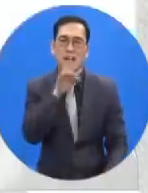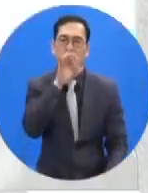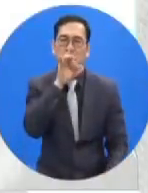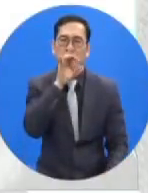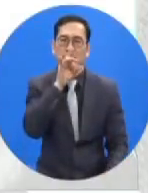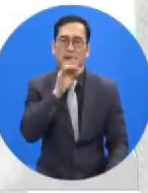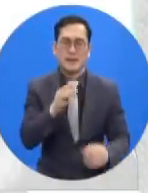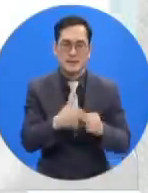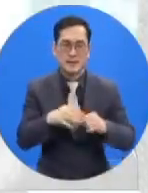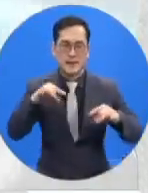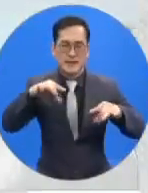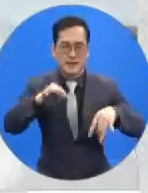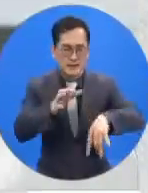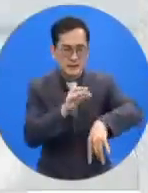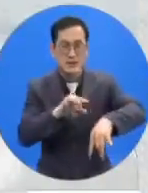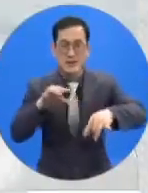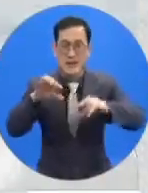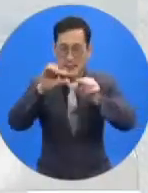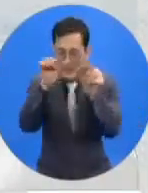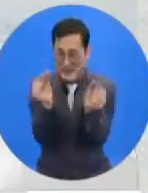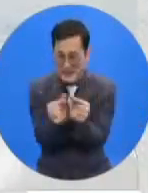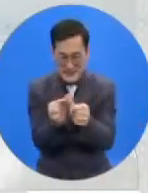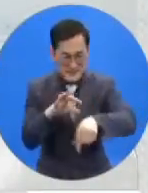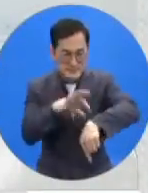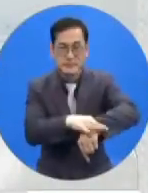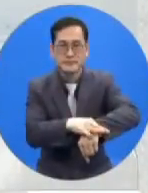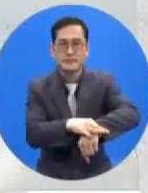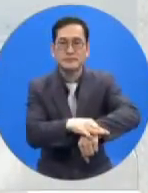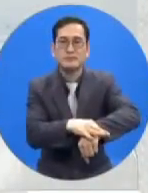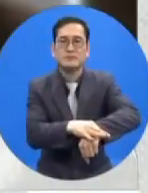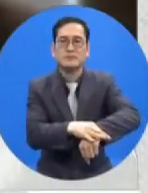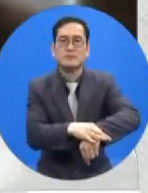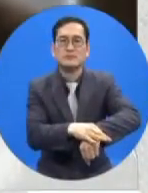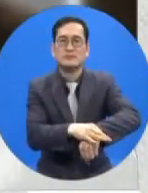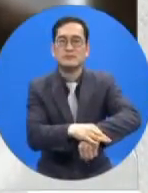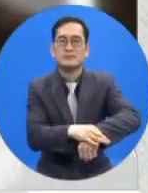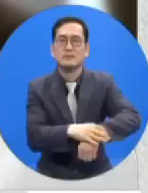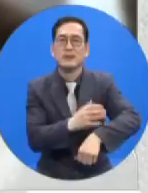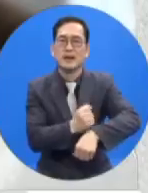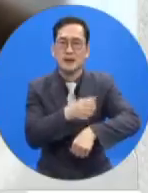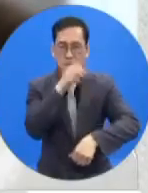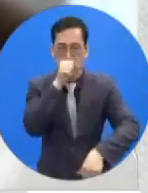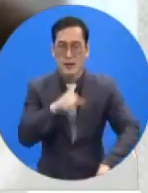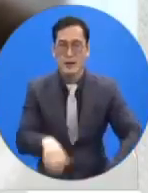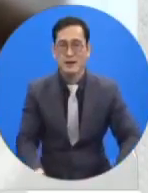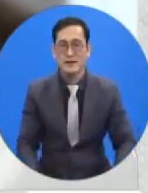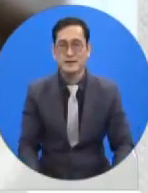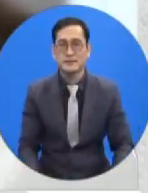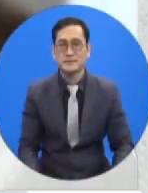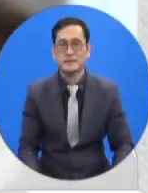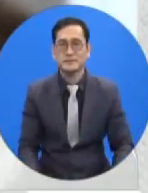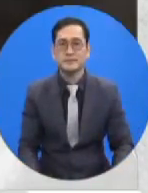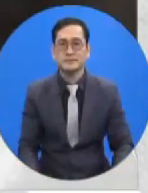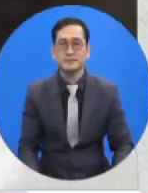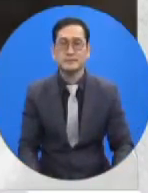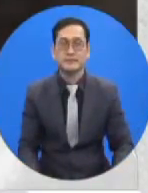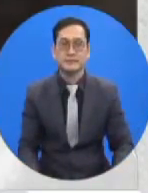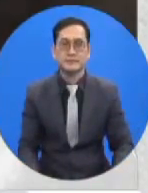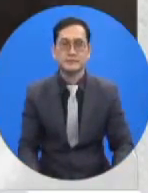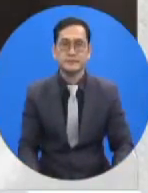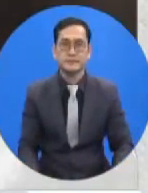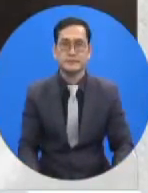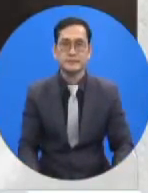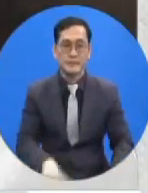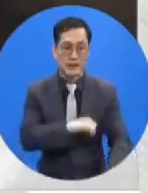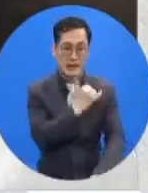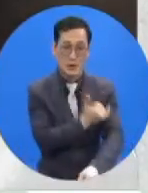타고 갔다라고 하지 않습니까? 그 과정에서 다수의 사람들한테 전파시킬 가능성이 있고, 그래서 저는 개인적으로 찬성한 입장인데, 이제